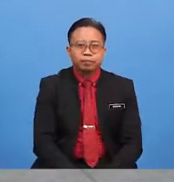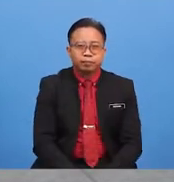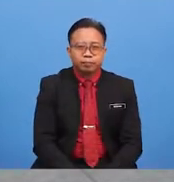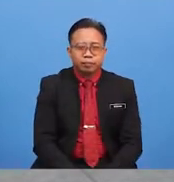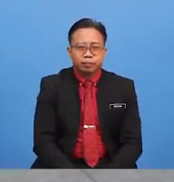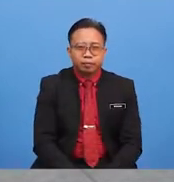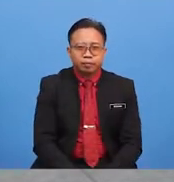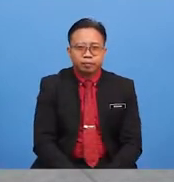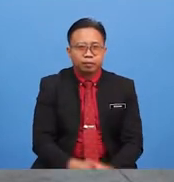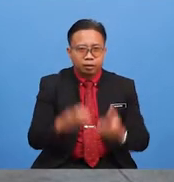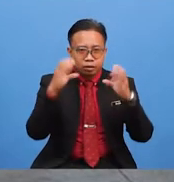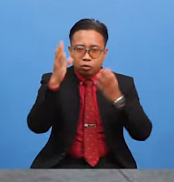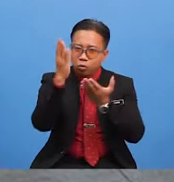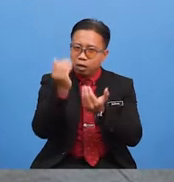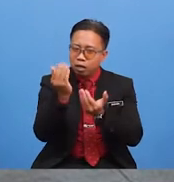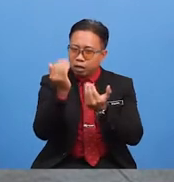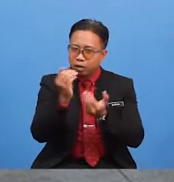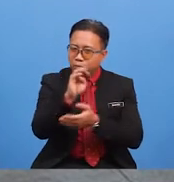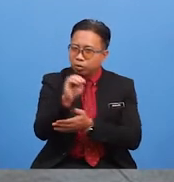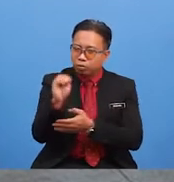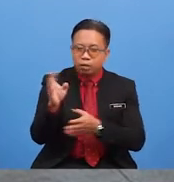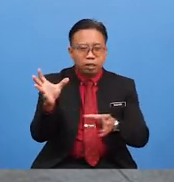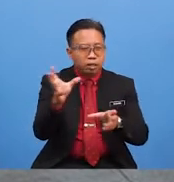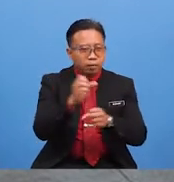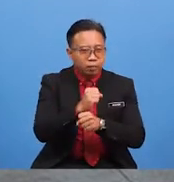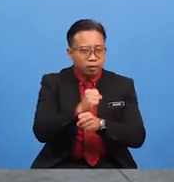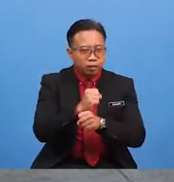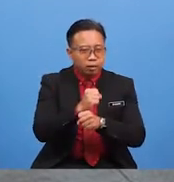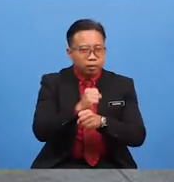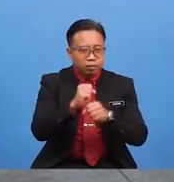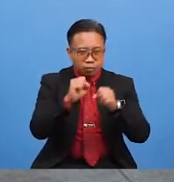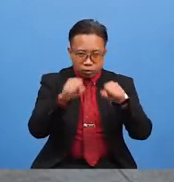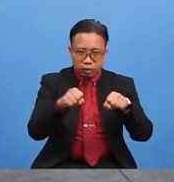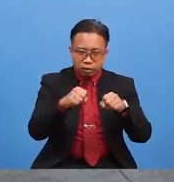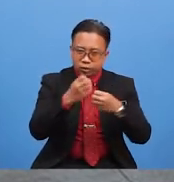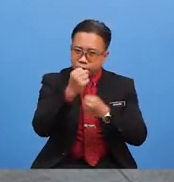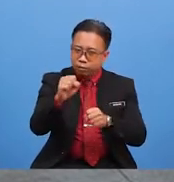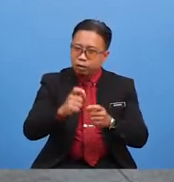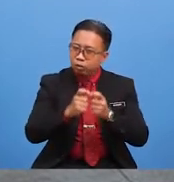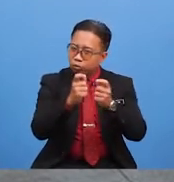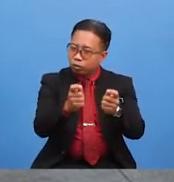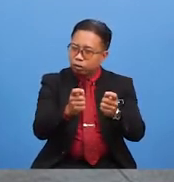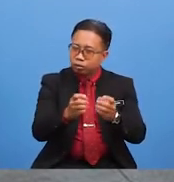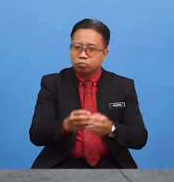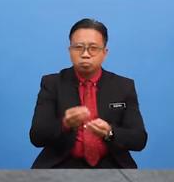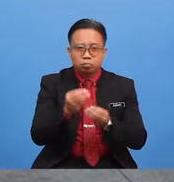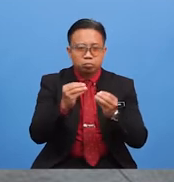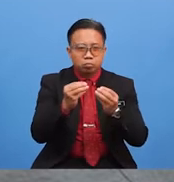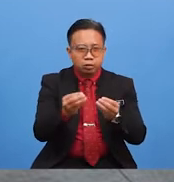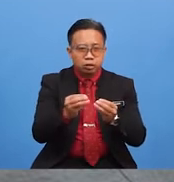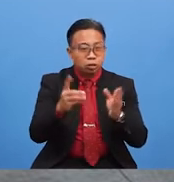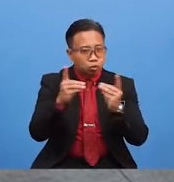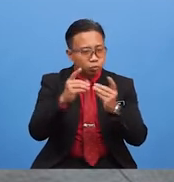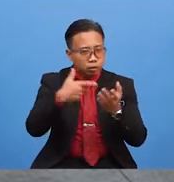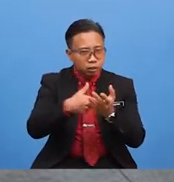hari ini. Cikgu harap murid-murid dapat menyiapkan tugasan yang diberikan. Sehingga